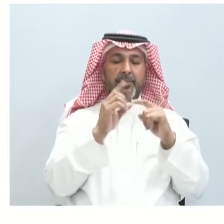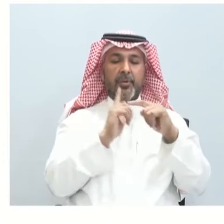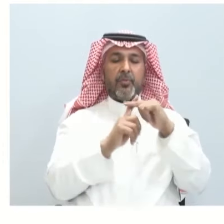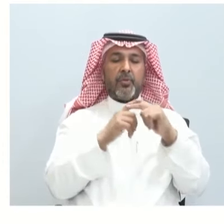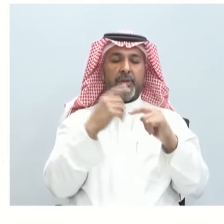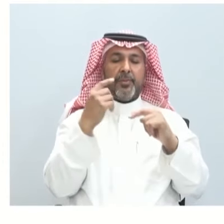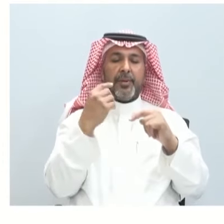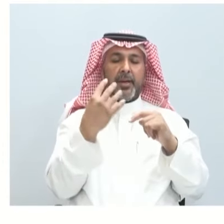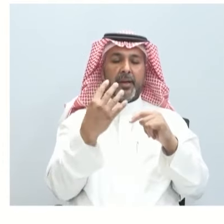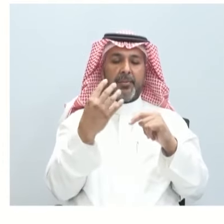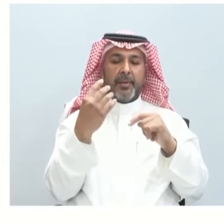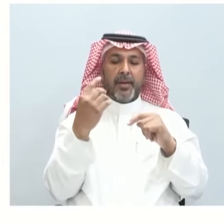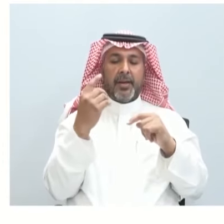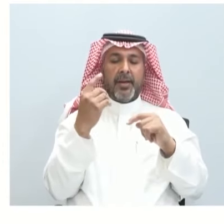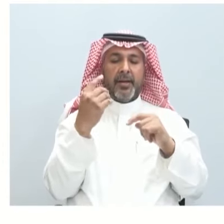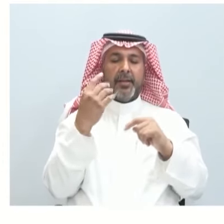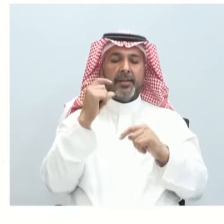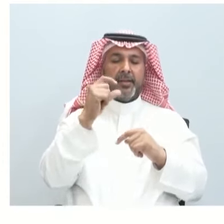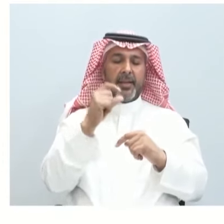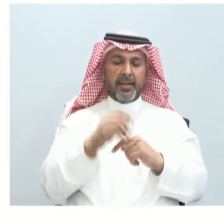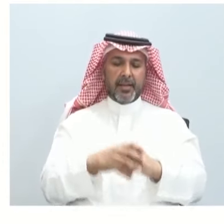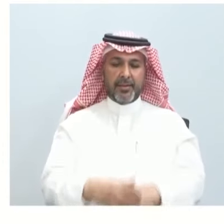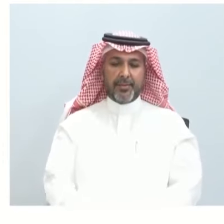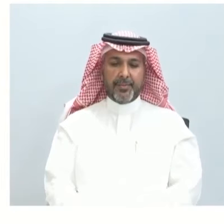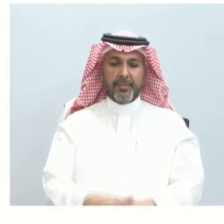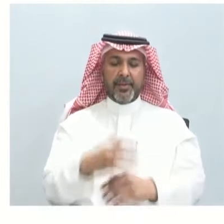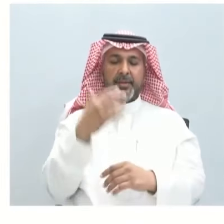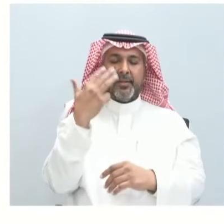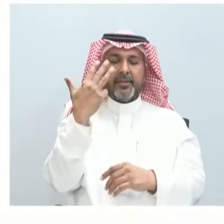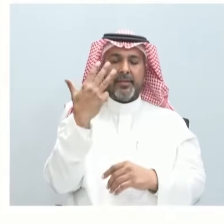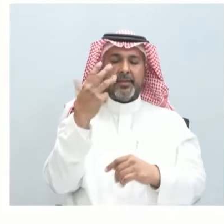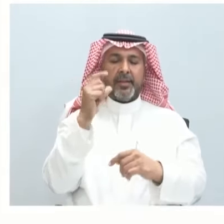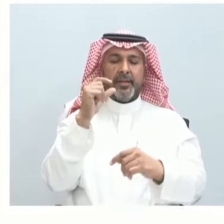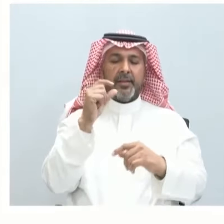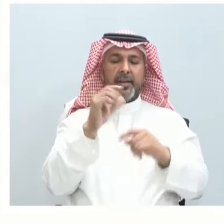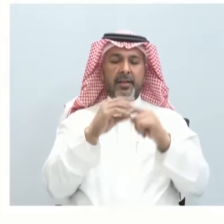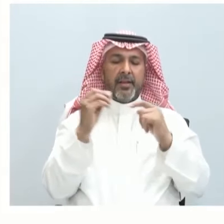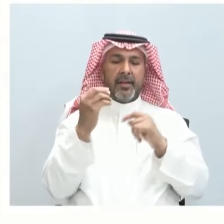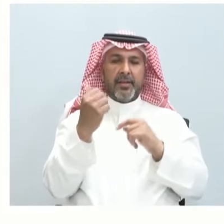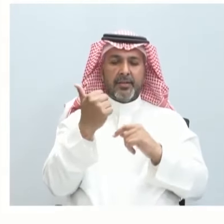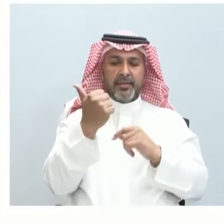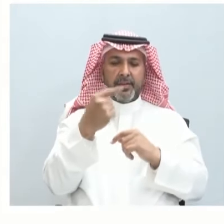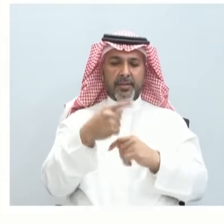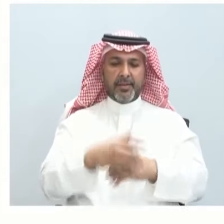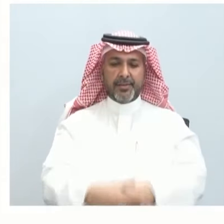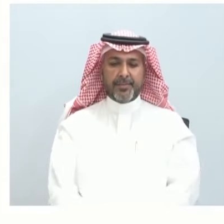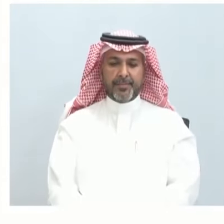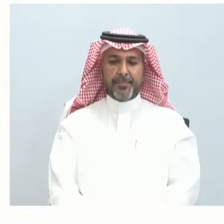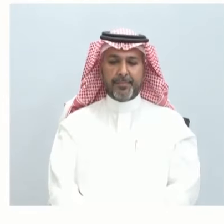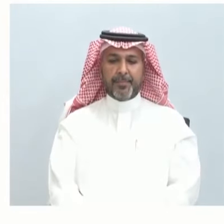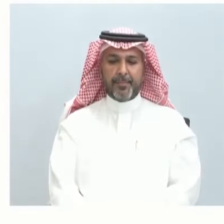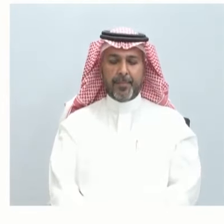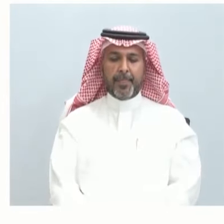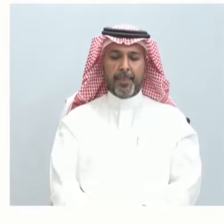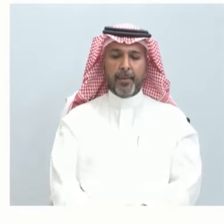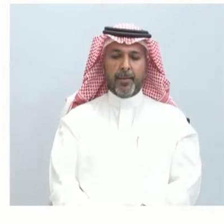تساوي تسعه دلال ناقص 16 بنفس الطرف نلاحظ هنا لدي تربيع وسالب دال تربيع بصفر